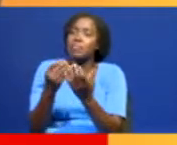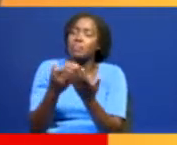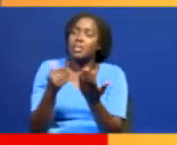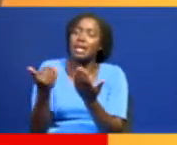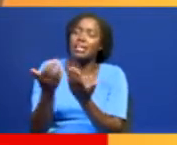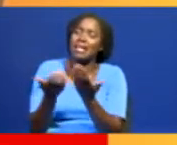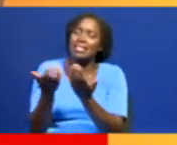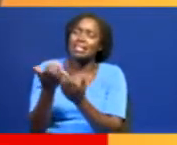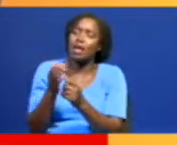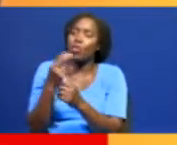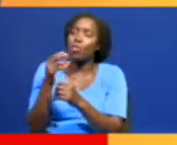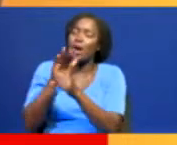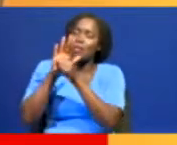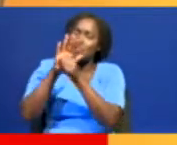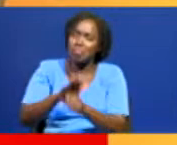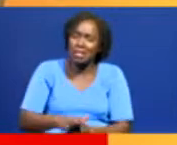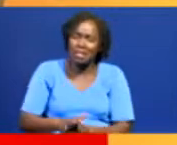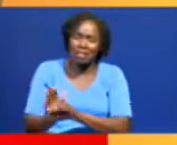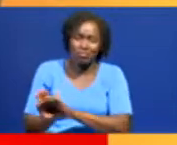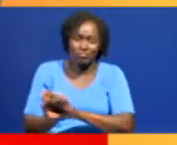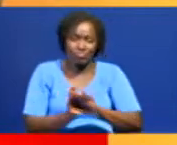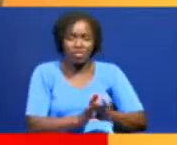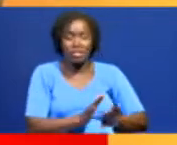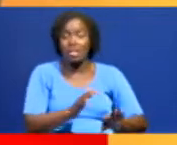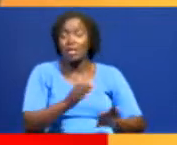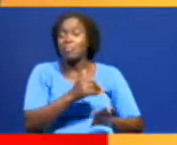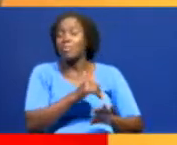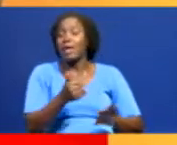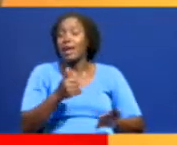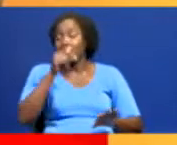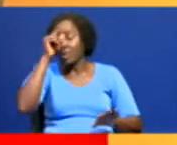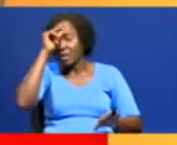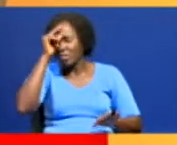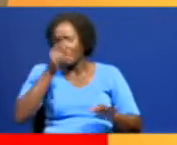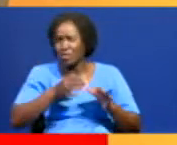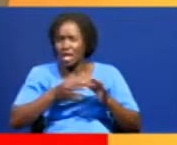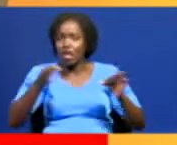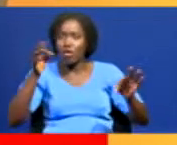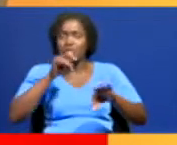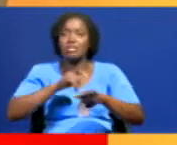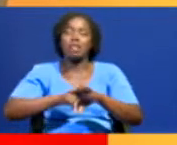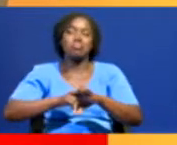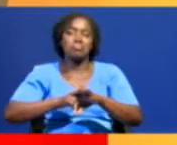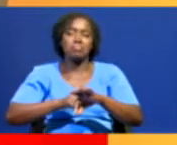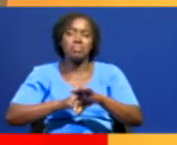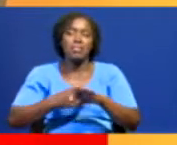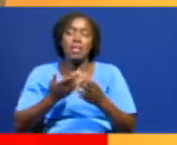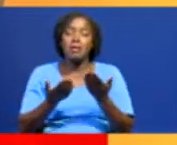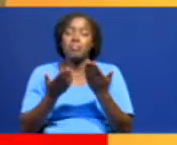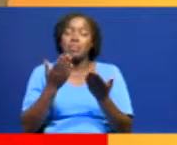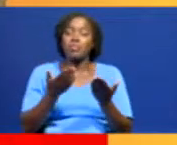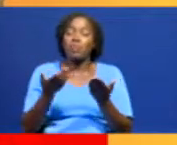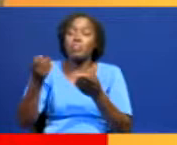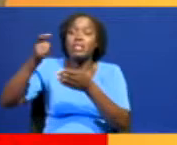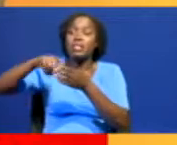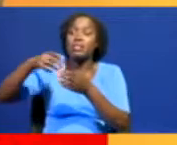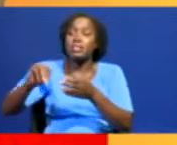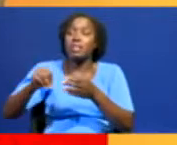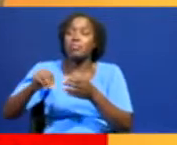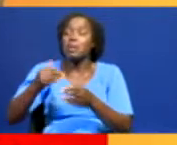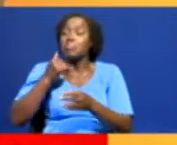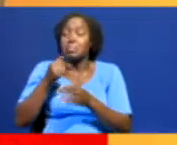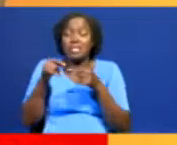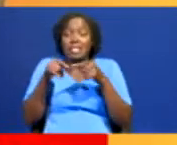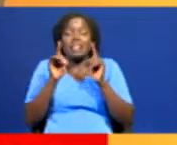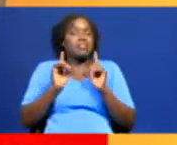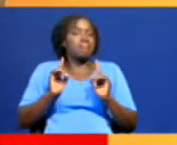wanaitwa marginalized, ambao wametengwa na serikali za mbeleni kwa muda mrefu, pengine wakuje ndani. Lakini sisemi kwamba ni makosa wao